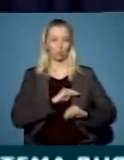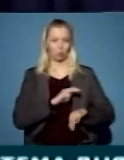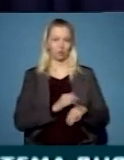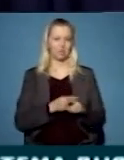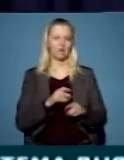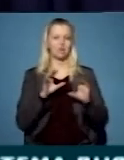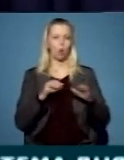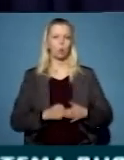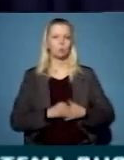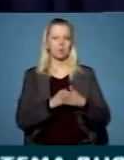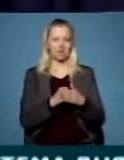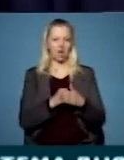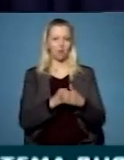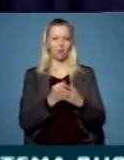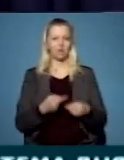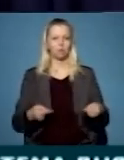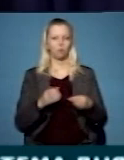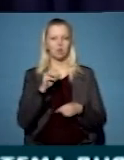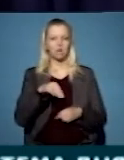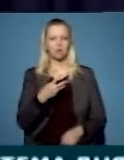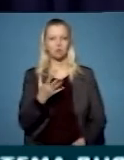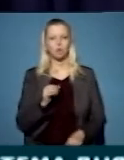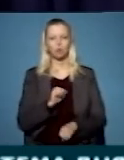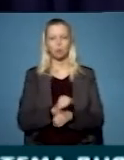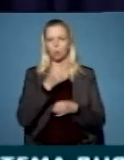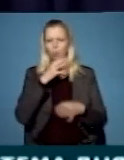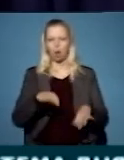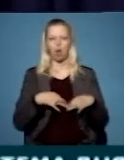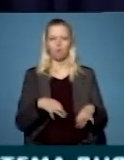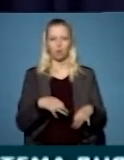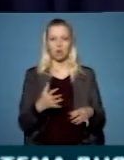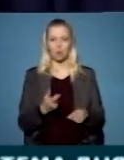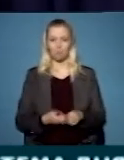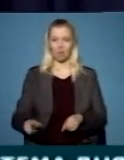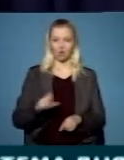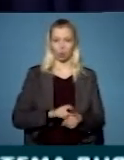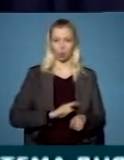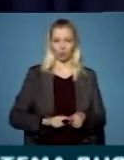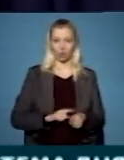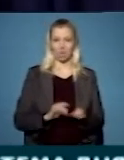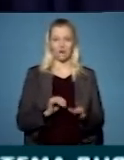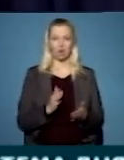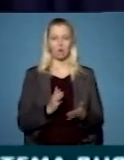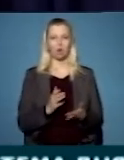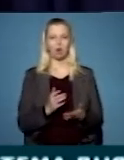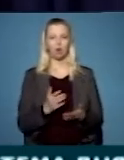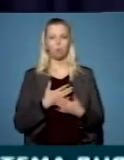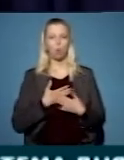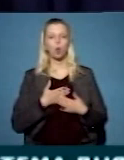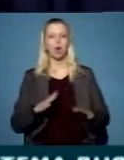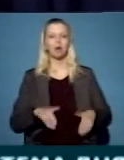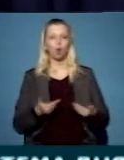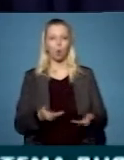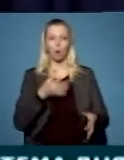законна підставка, підстава відповідності до статті 35, зупинити будь-який автомобіль, який перевищує. Ну і моя просто рекомендація